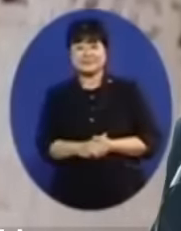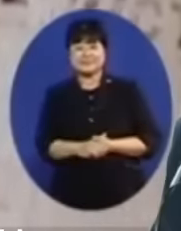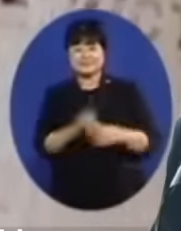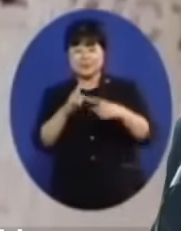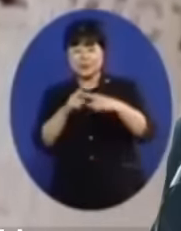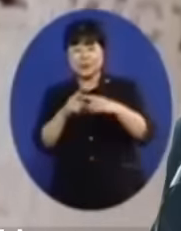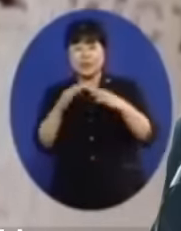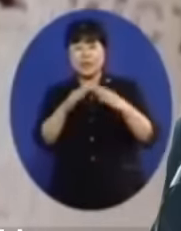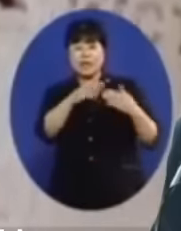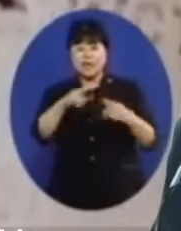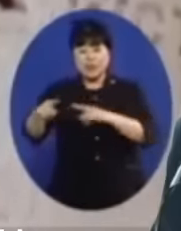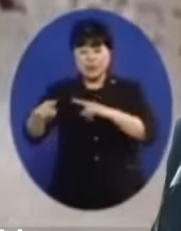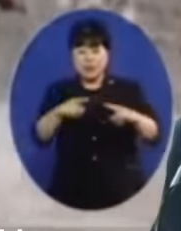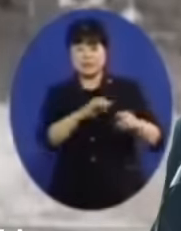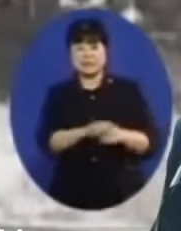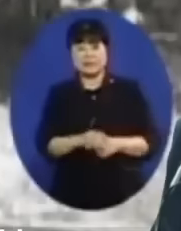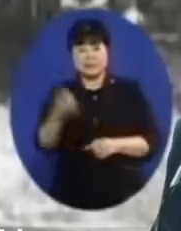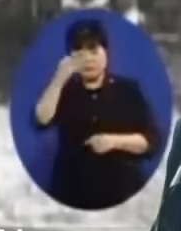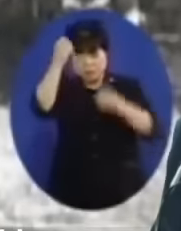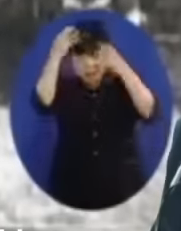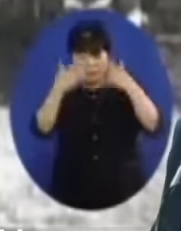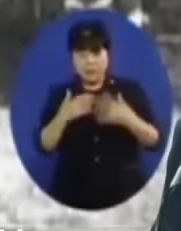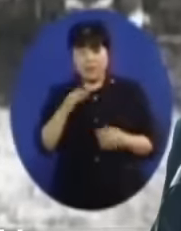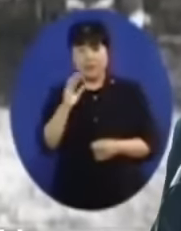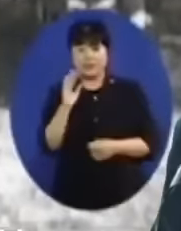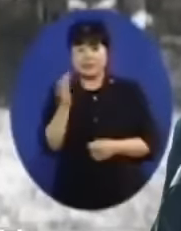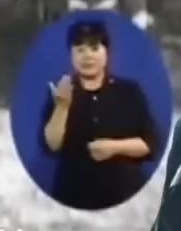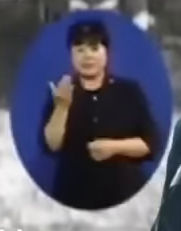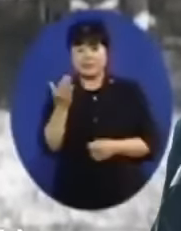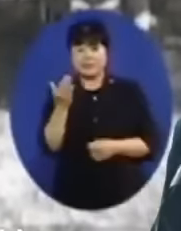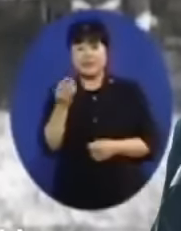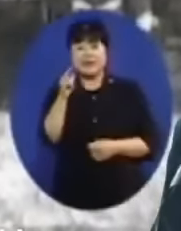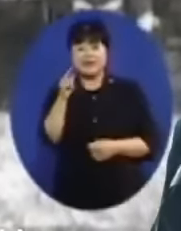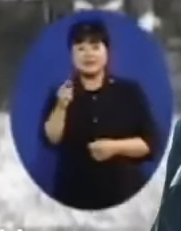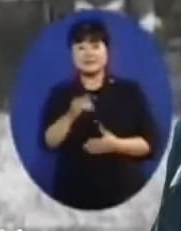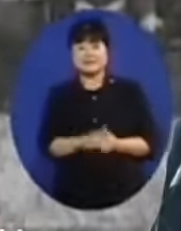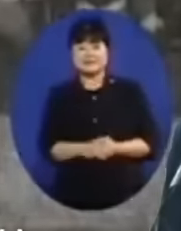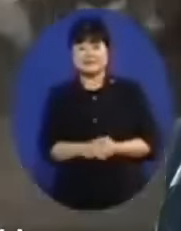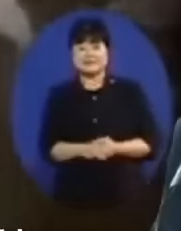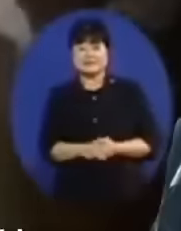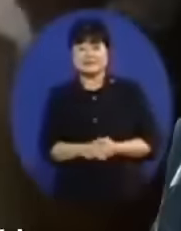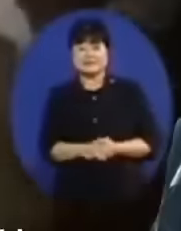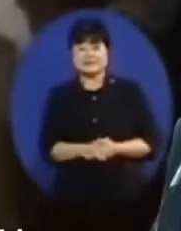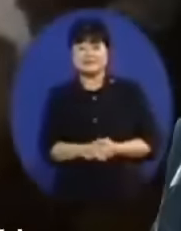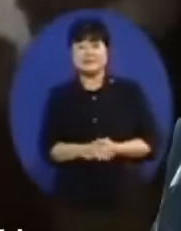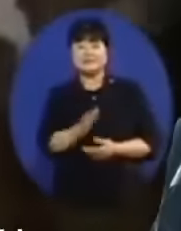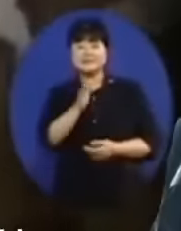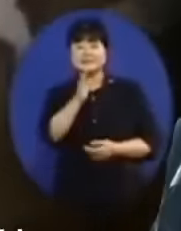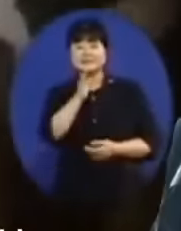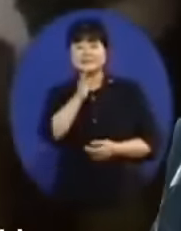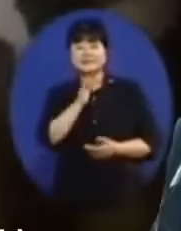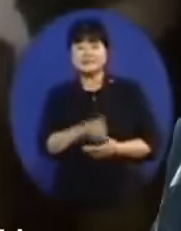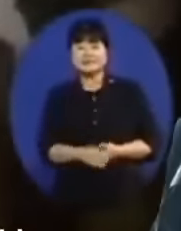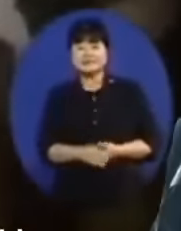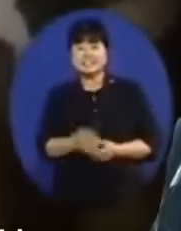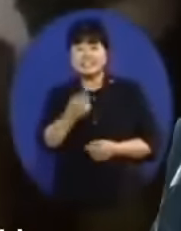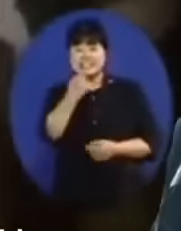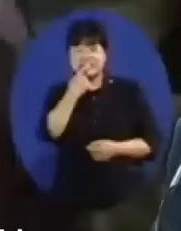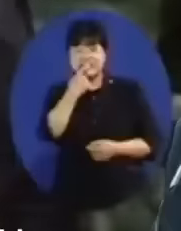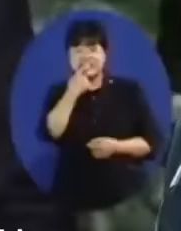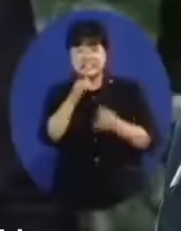교회를 이끌고 있는데 성령이 마셨어요. 그 큼직큼직한 백인